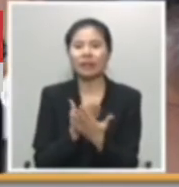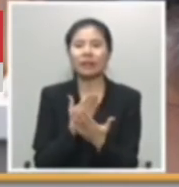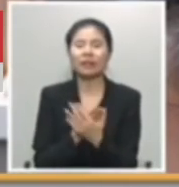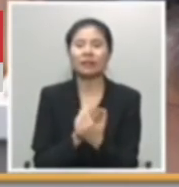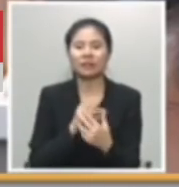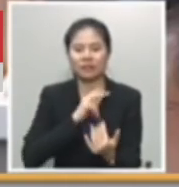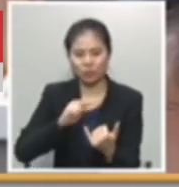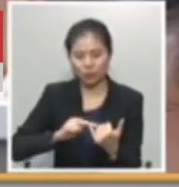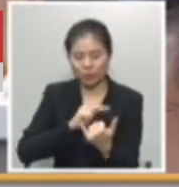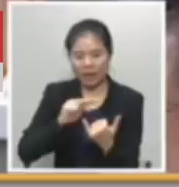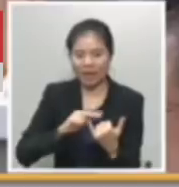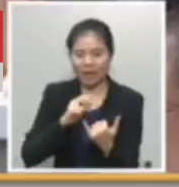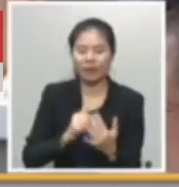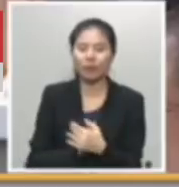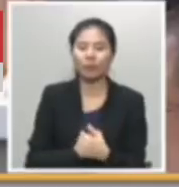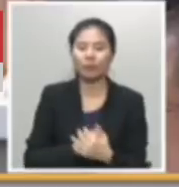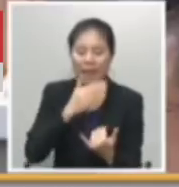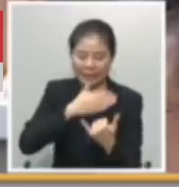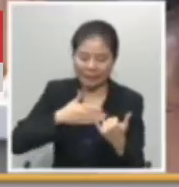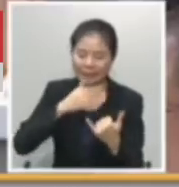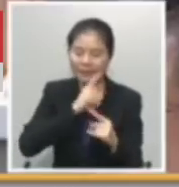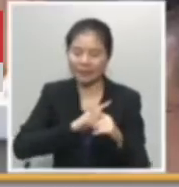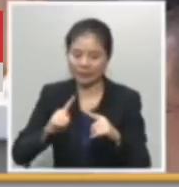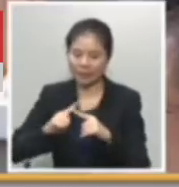สรุปเลยนะครับ